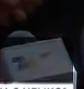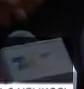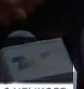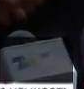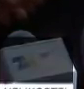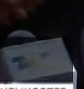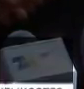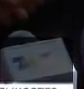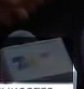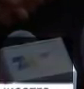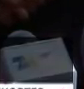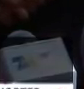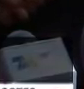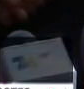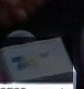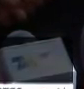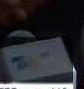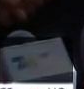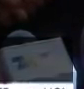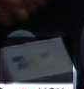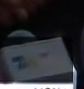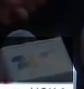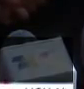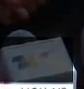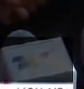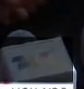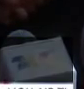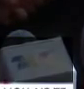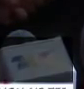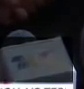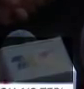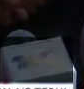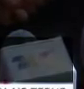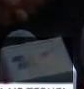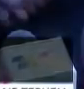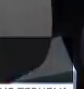Tidak perlu takut lapor kes rasuah.